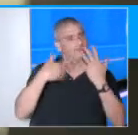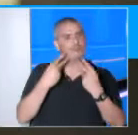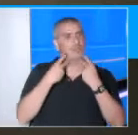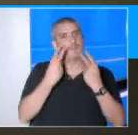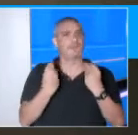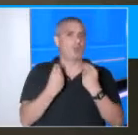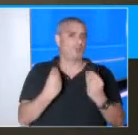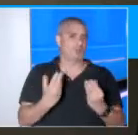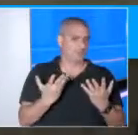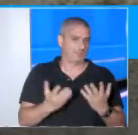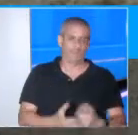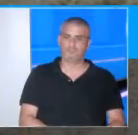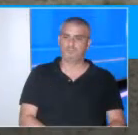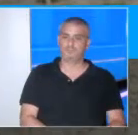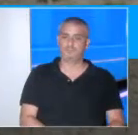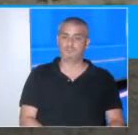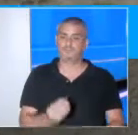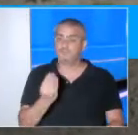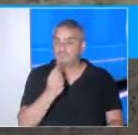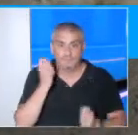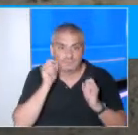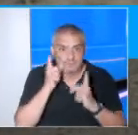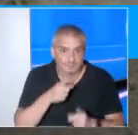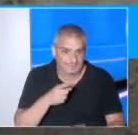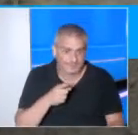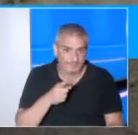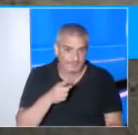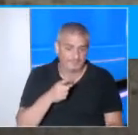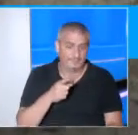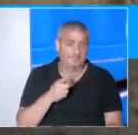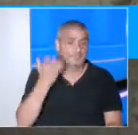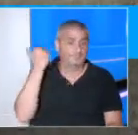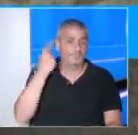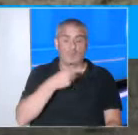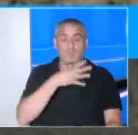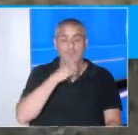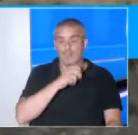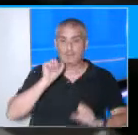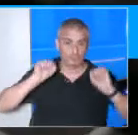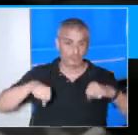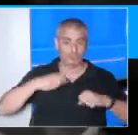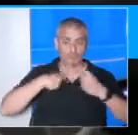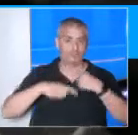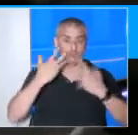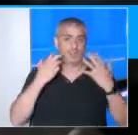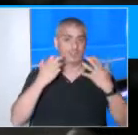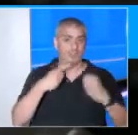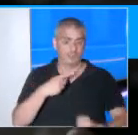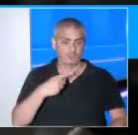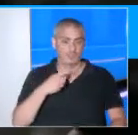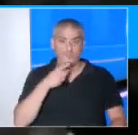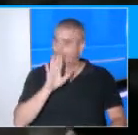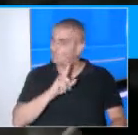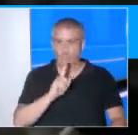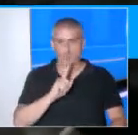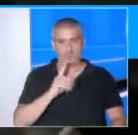הזה? הדבר המדהים הוא שבזמנו שהטליבן שלטו בשנות ה-90, הם גם